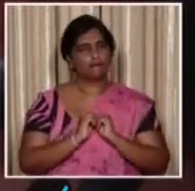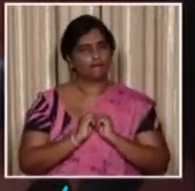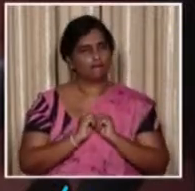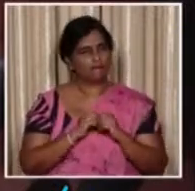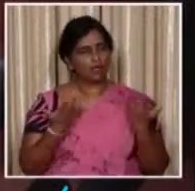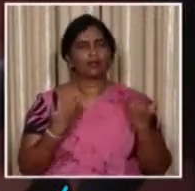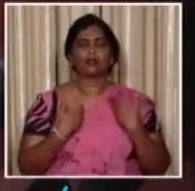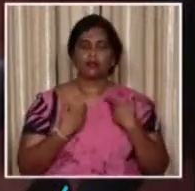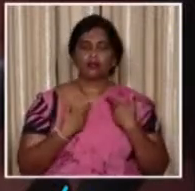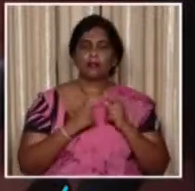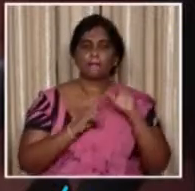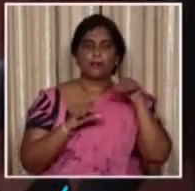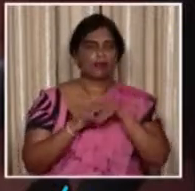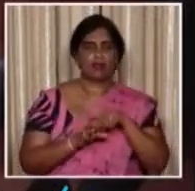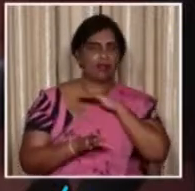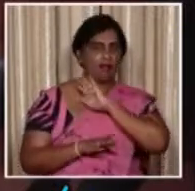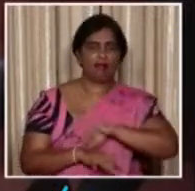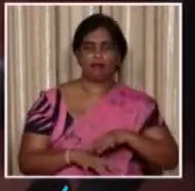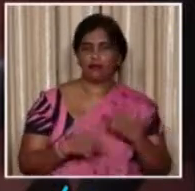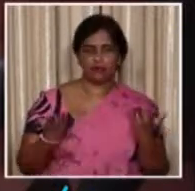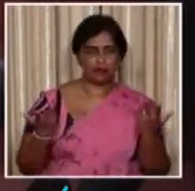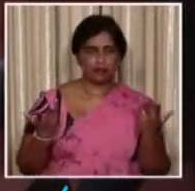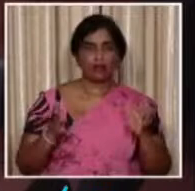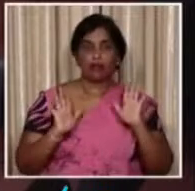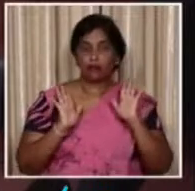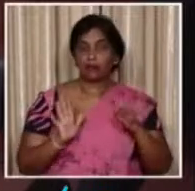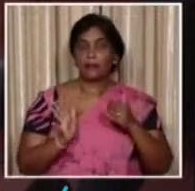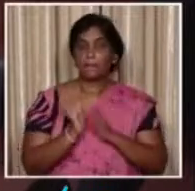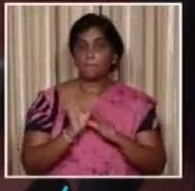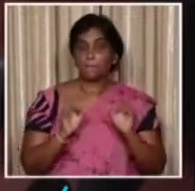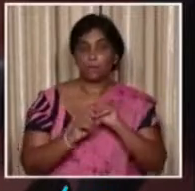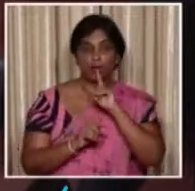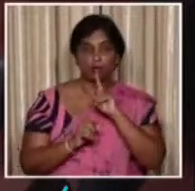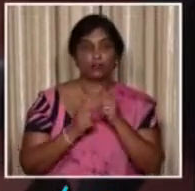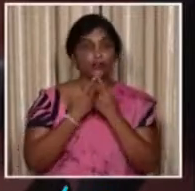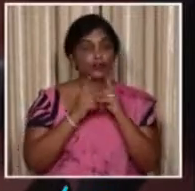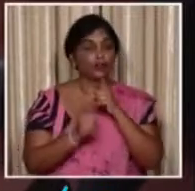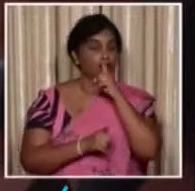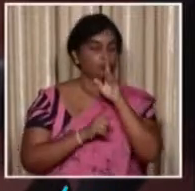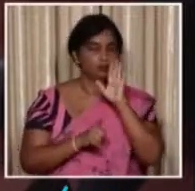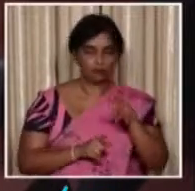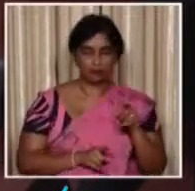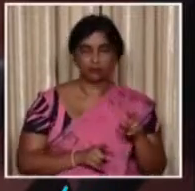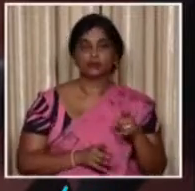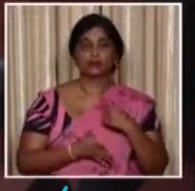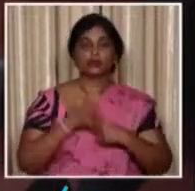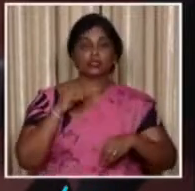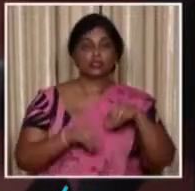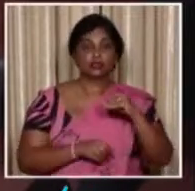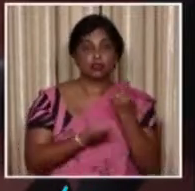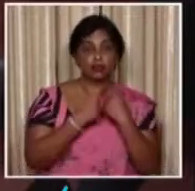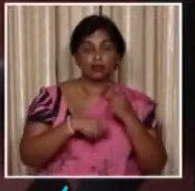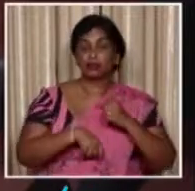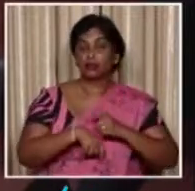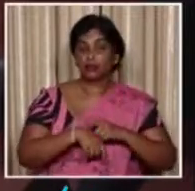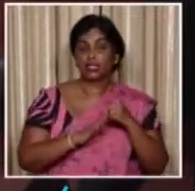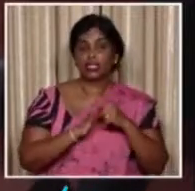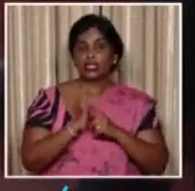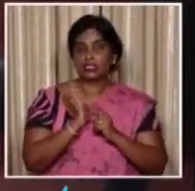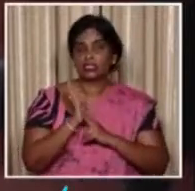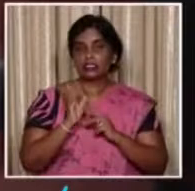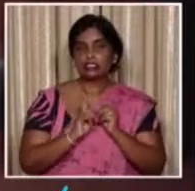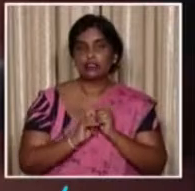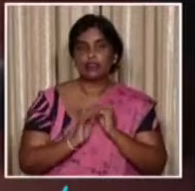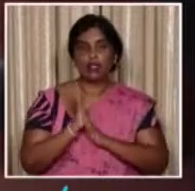තැන නැතුව අපි සභාවේ හිටියේ නැහැ. ඒ නිසා දැන් මාධ්‍ය වාර්තා කරන විවිධය කියන උත්සාහ කරනවා මේ ඡන්ද විමසන අවස්ථාවේදී ජනතා විමුක්ති